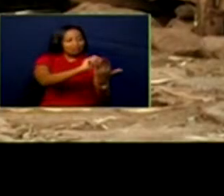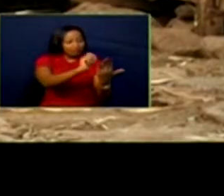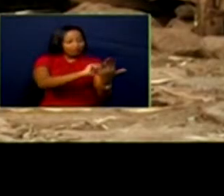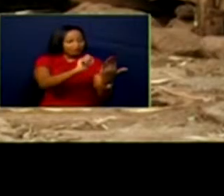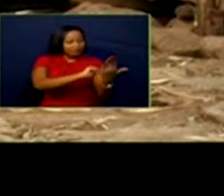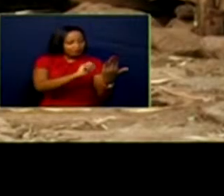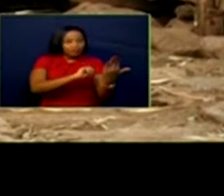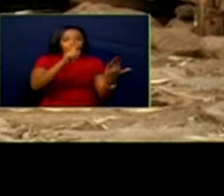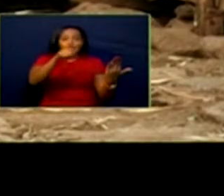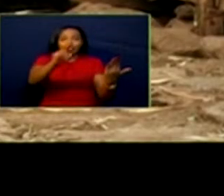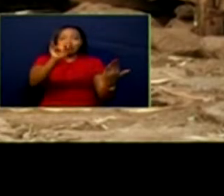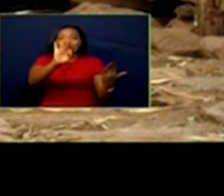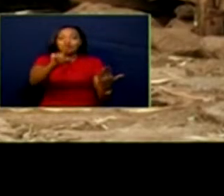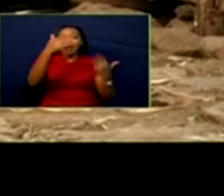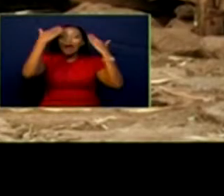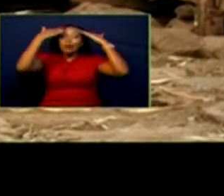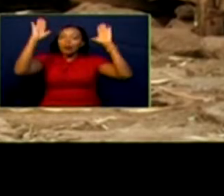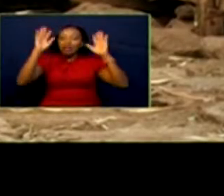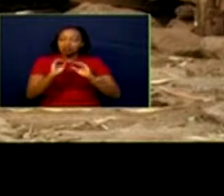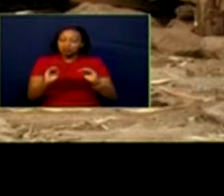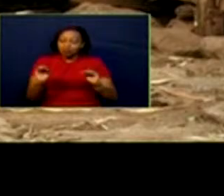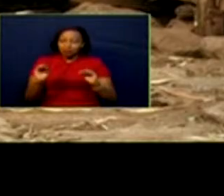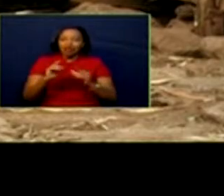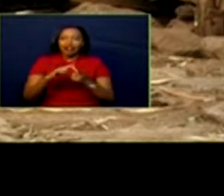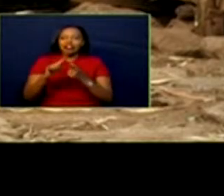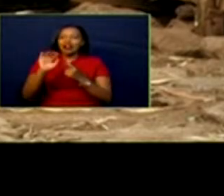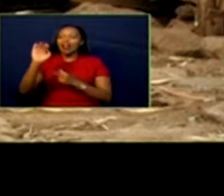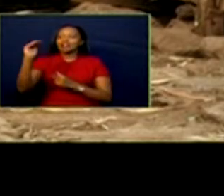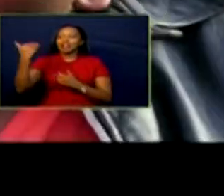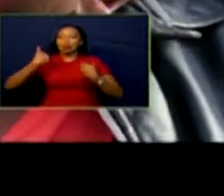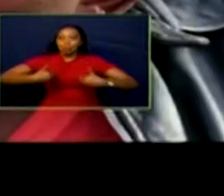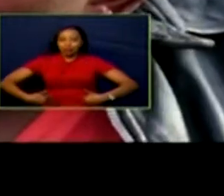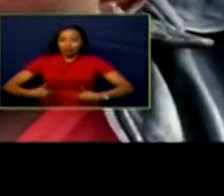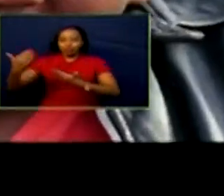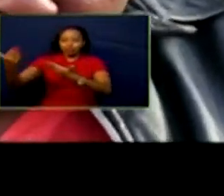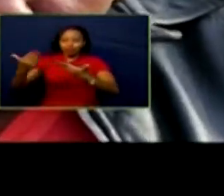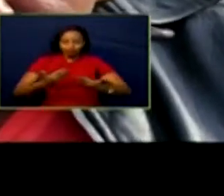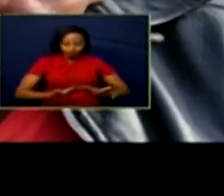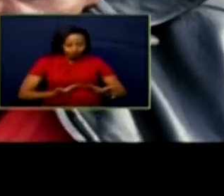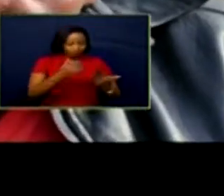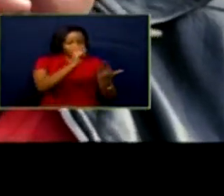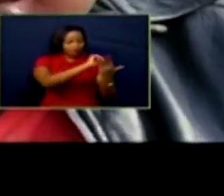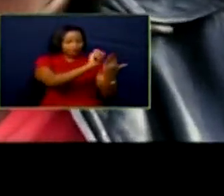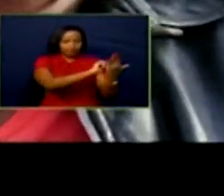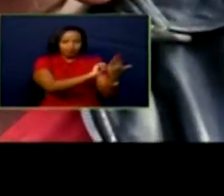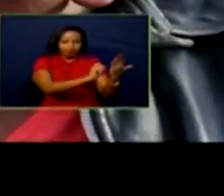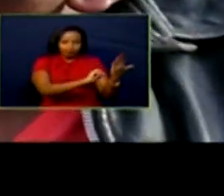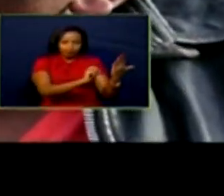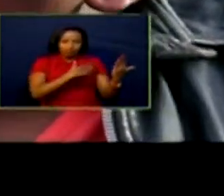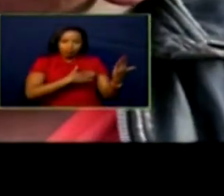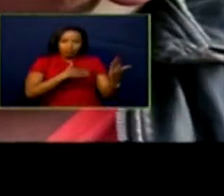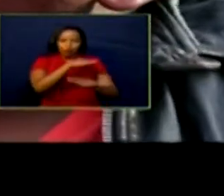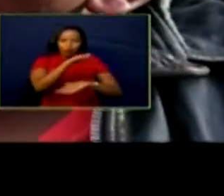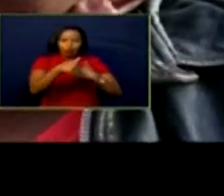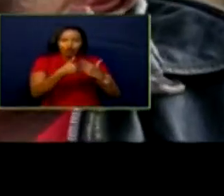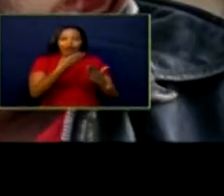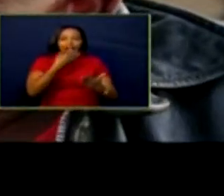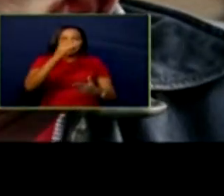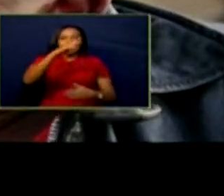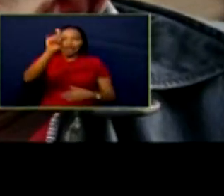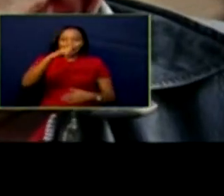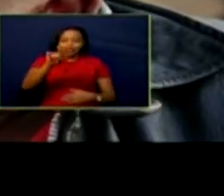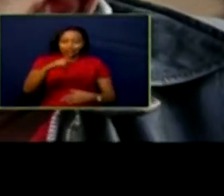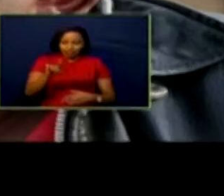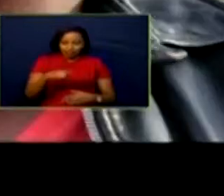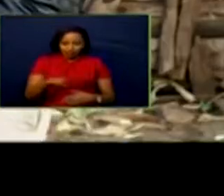Okay. Hakikisha ile majibu umepatiana ni sahihi na ni ya kweli. Pia thibitisha insurance cover